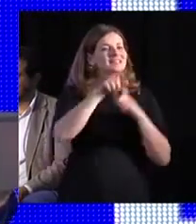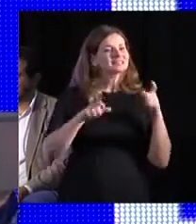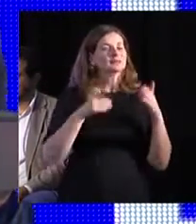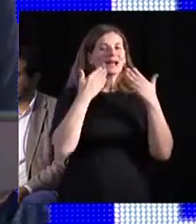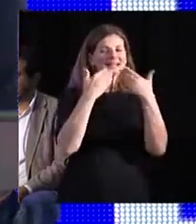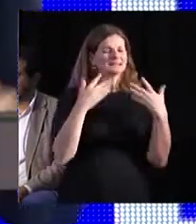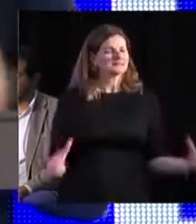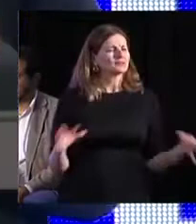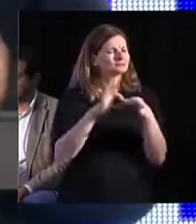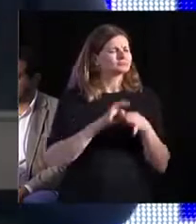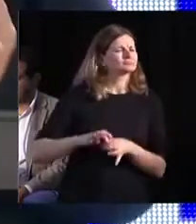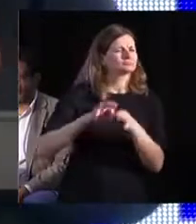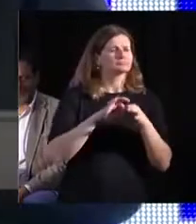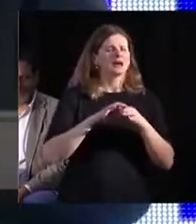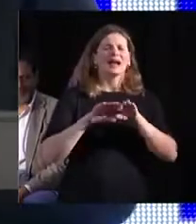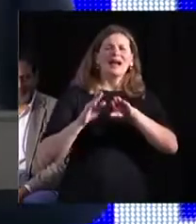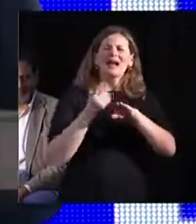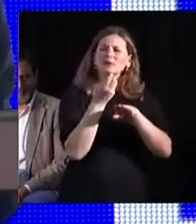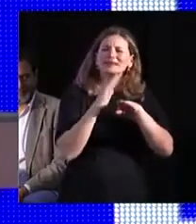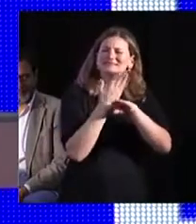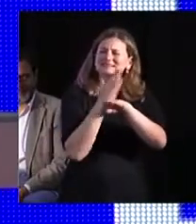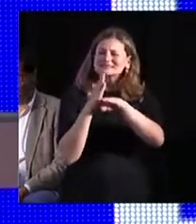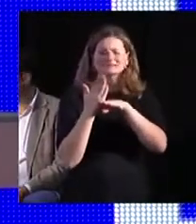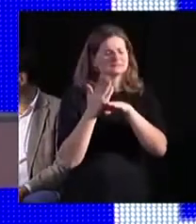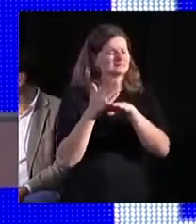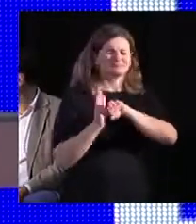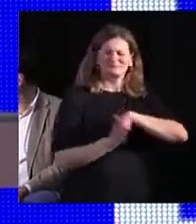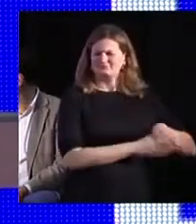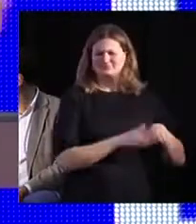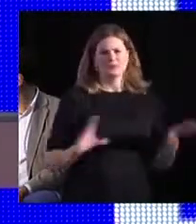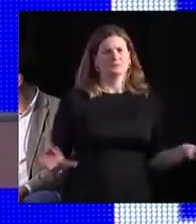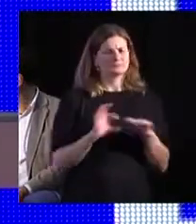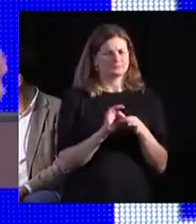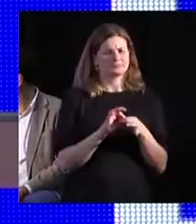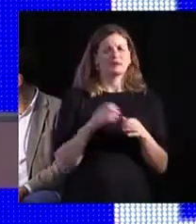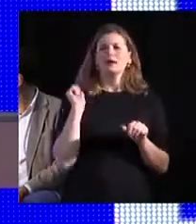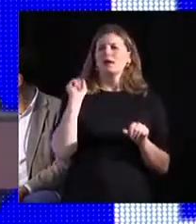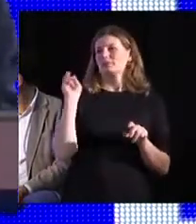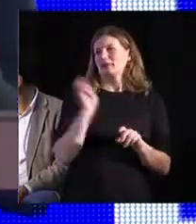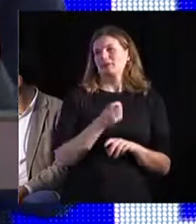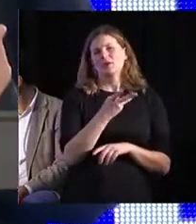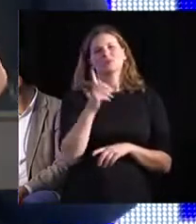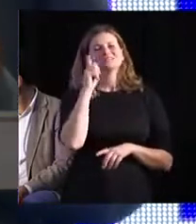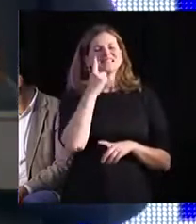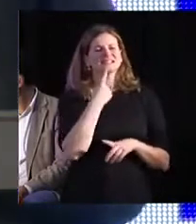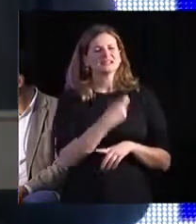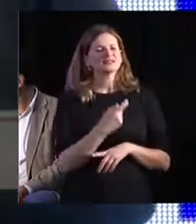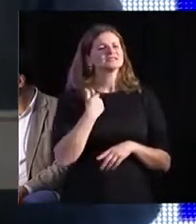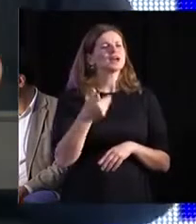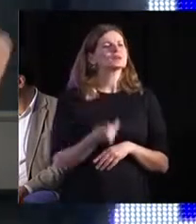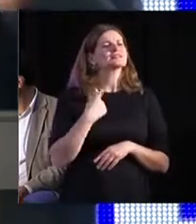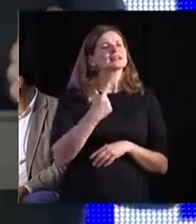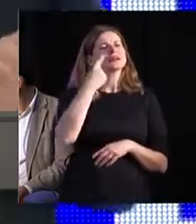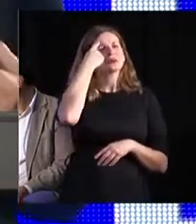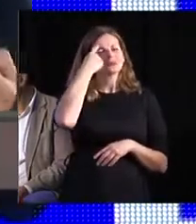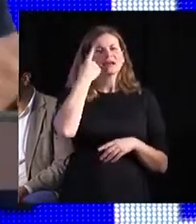units, més enllà de les nostres diferències, venim d'uns dies difícils, crec que val la pena recordar això, que